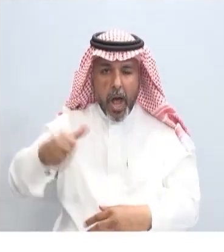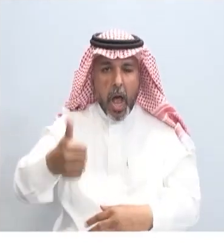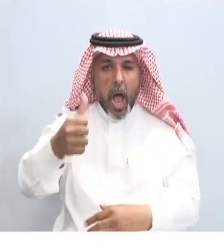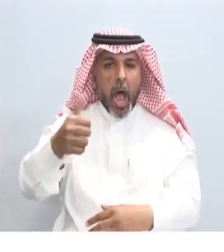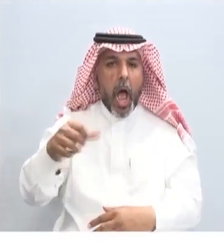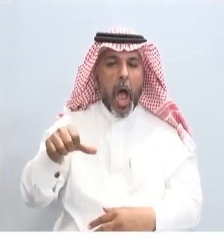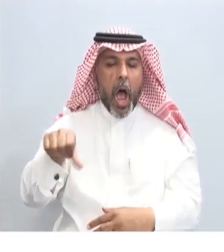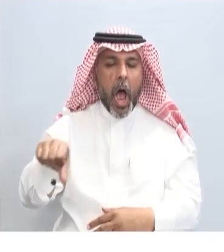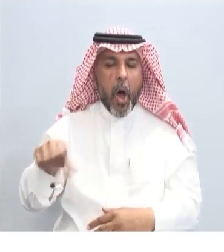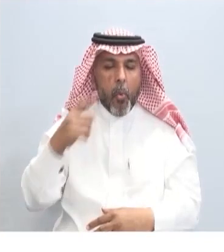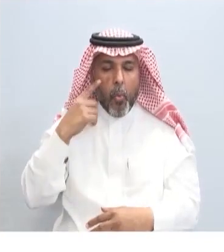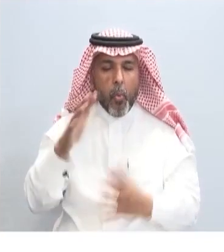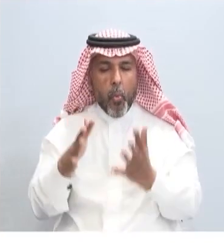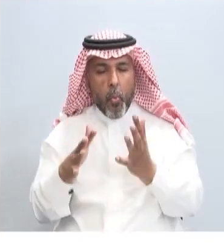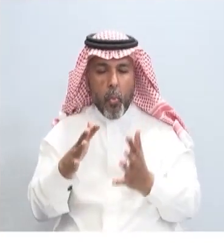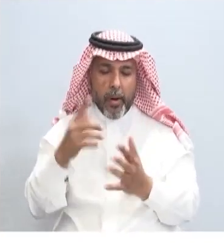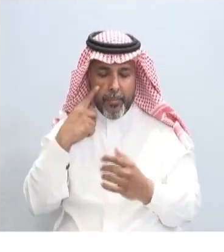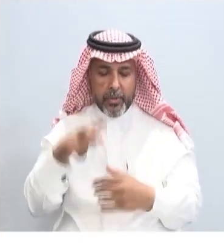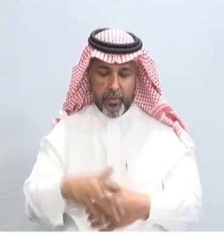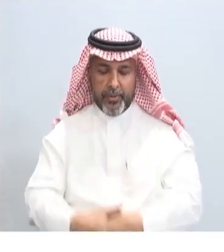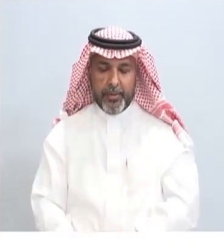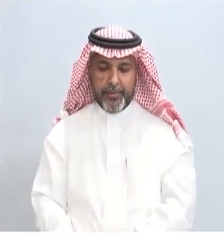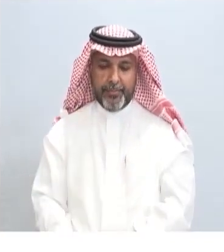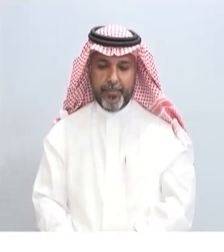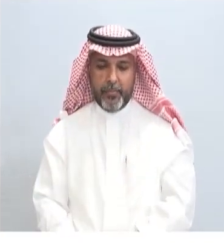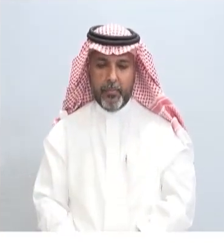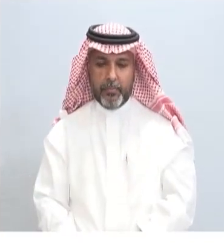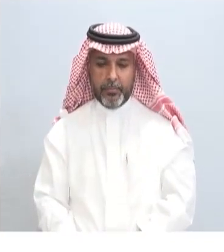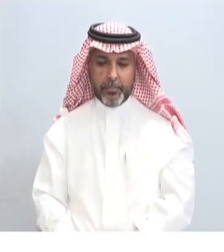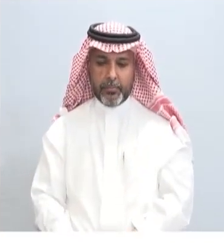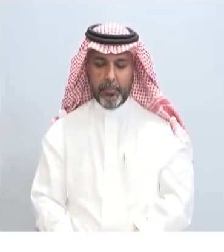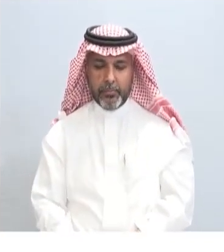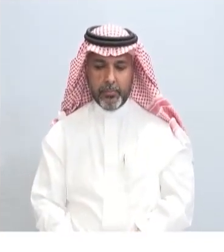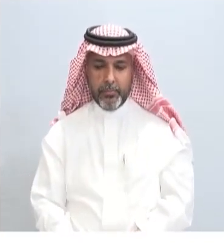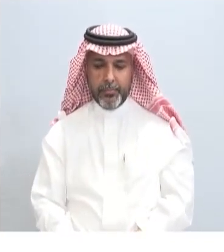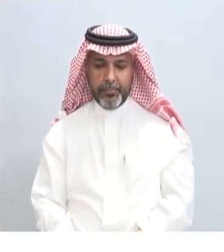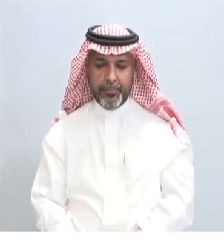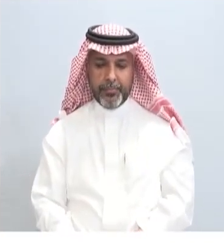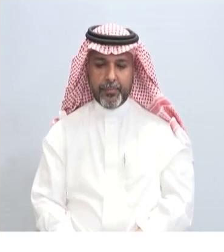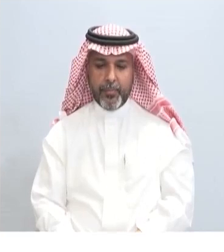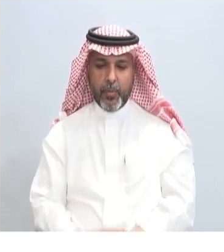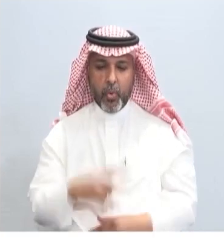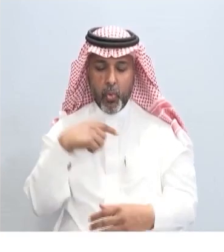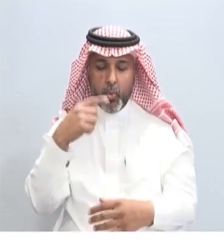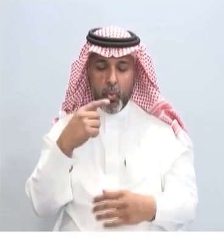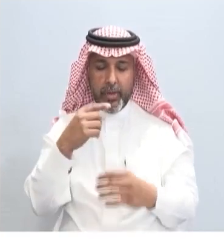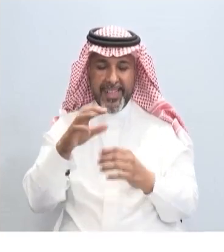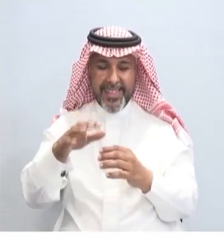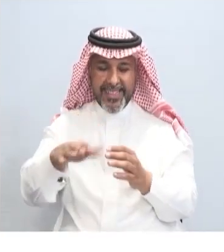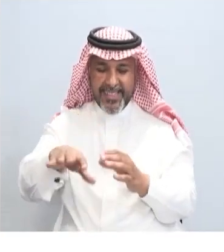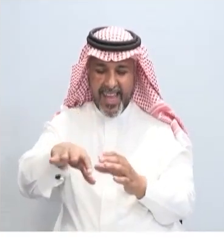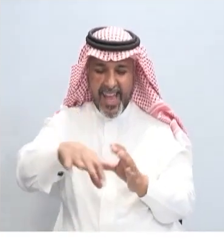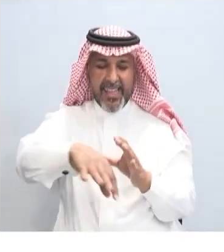اذا كانت الحادثتين الاتيتين مستقلتين ام غير مستقلتين ثم اوجد الاحتمال ها سحب